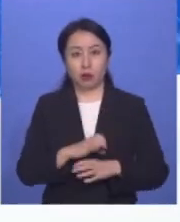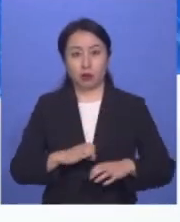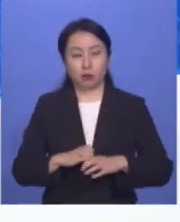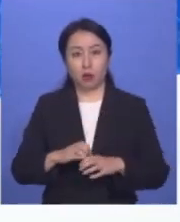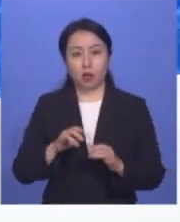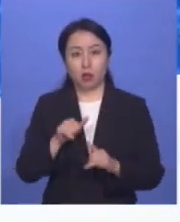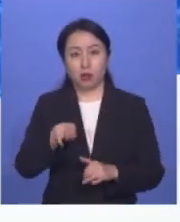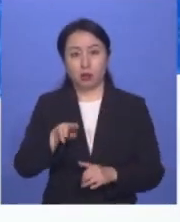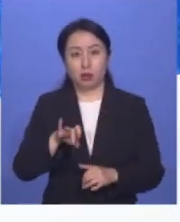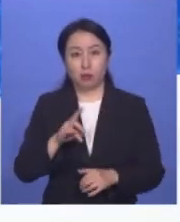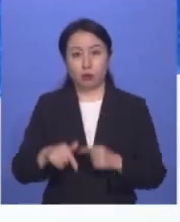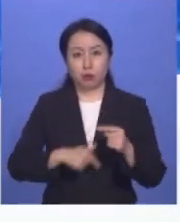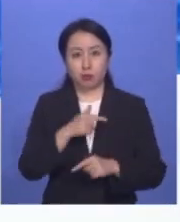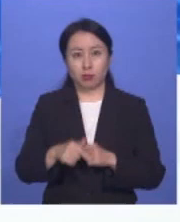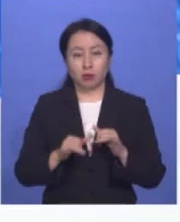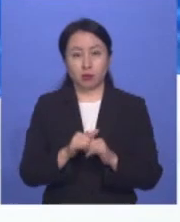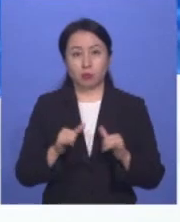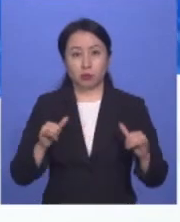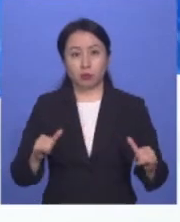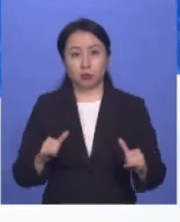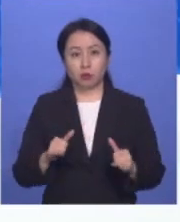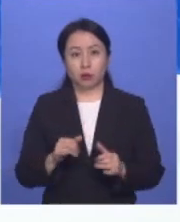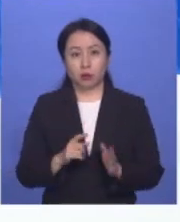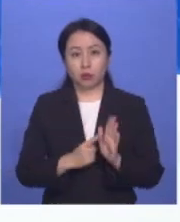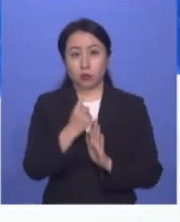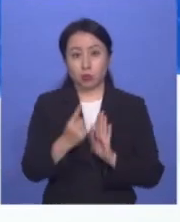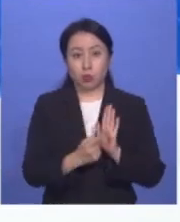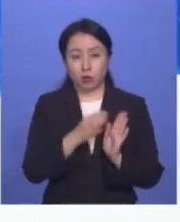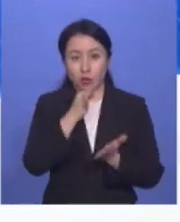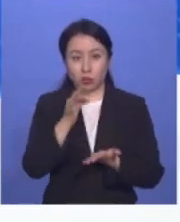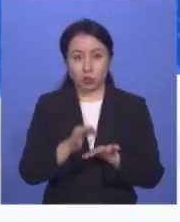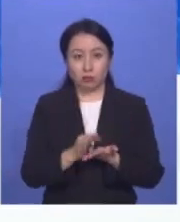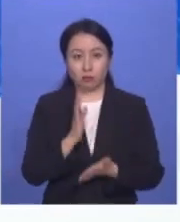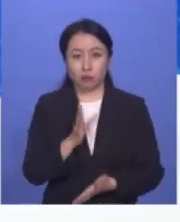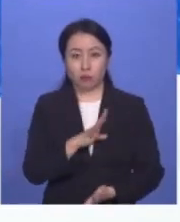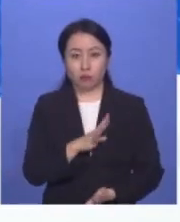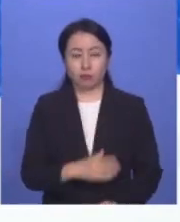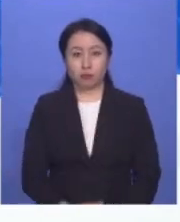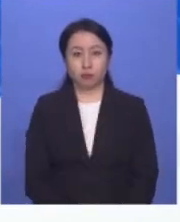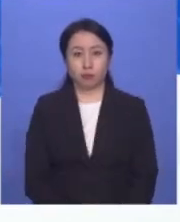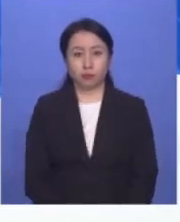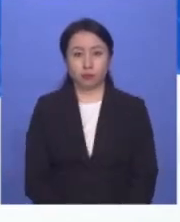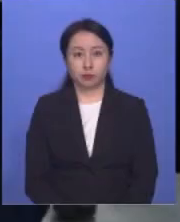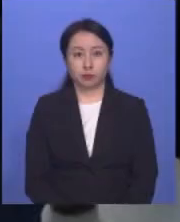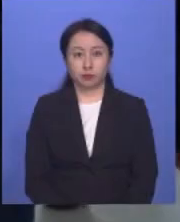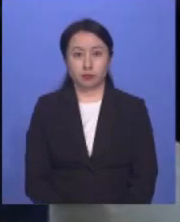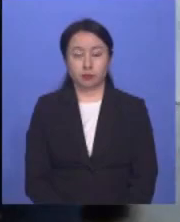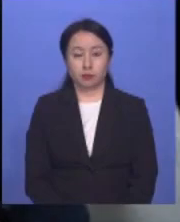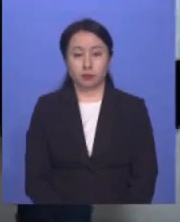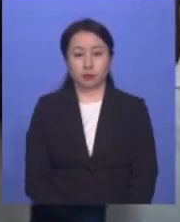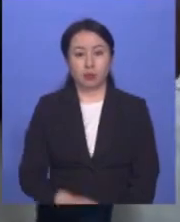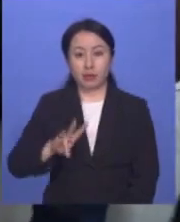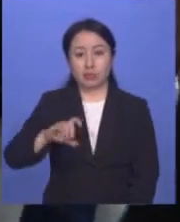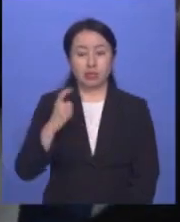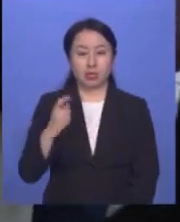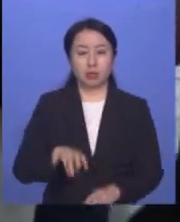шектеулі серіктестігінде болып, даму кәсіпкерлікті дамыту қоры өкілдерінің сұрақтарына жауап берді. Тілші толықтырсын. Ұлттық